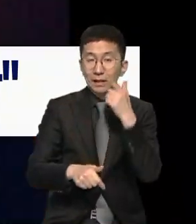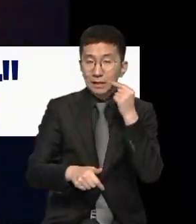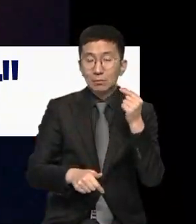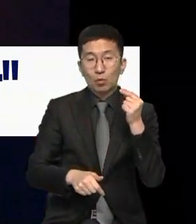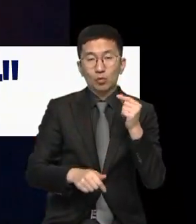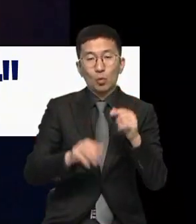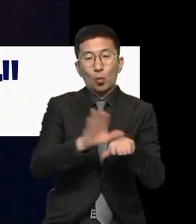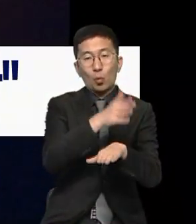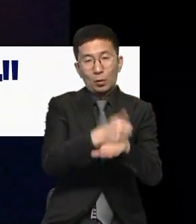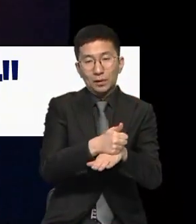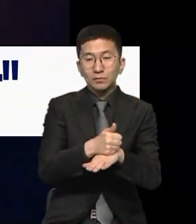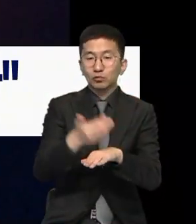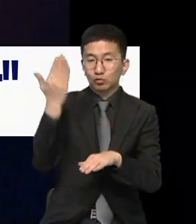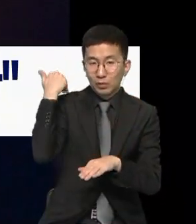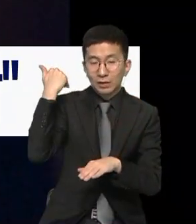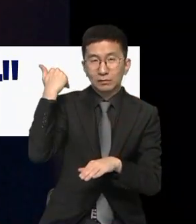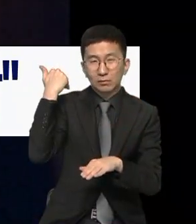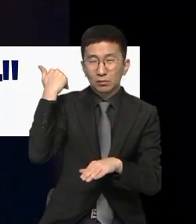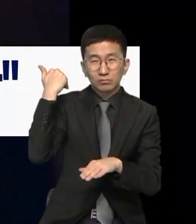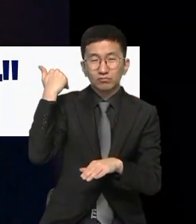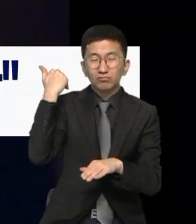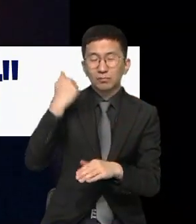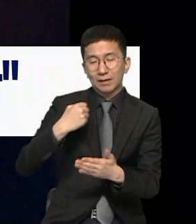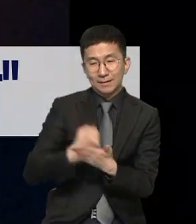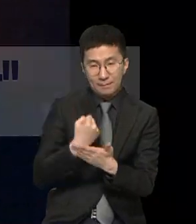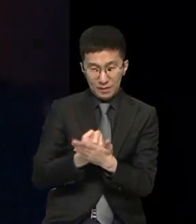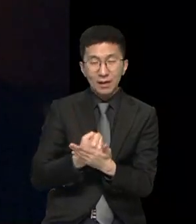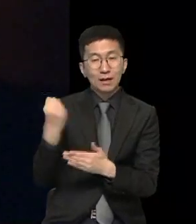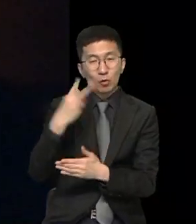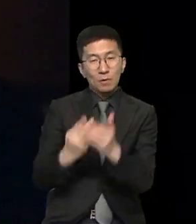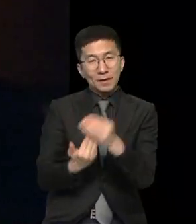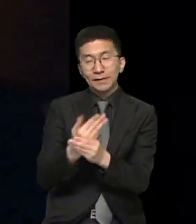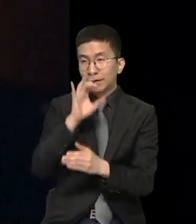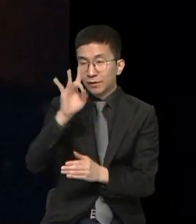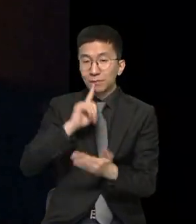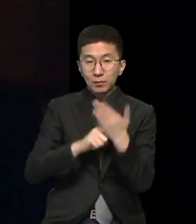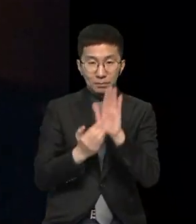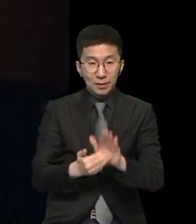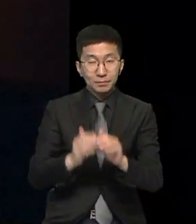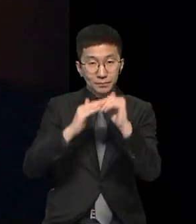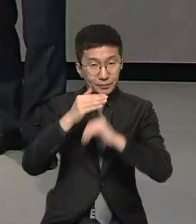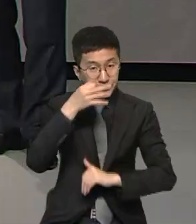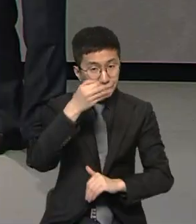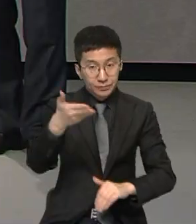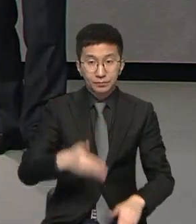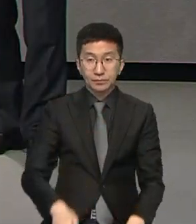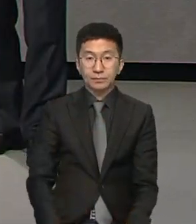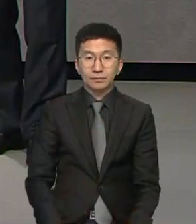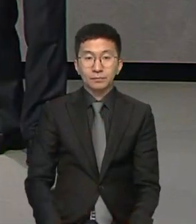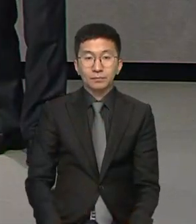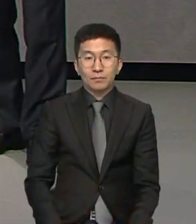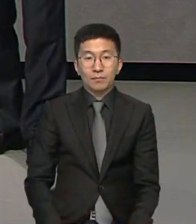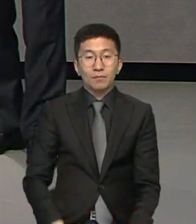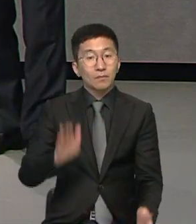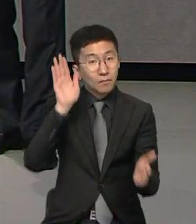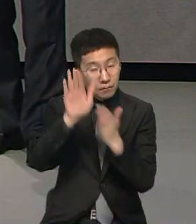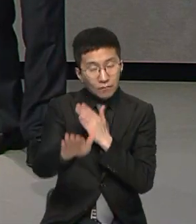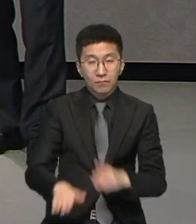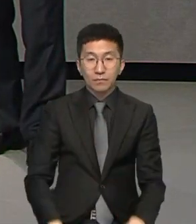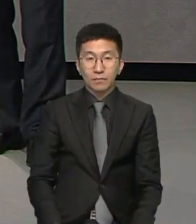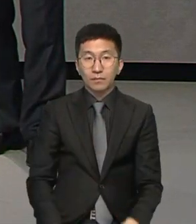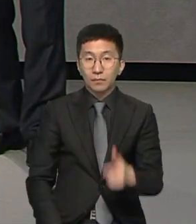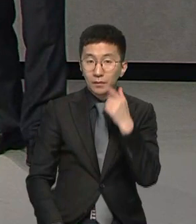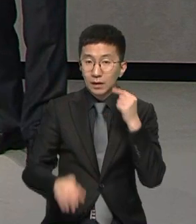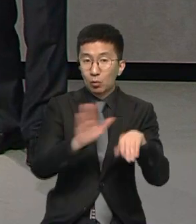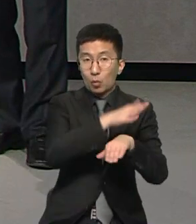과거는 유감이다. 다시는 반복되면 안 된다고 말했습니다. 일왕의 첫 유감 표명입니다. 이후로도 이어진 일왕과